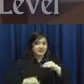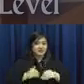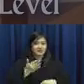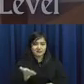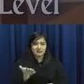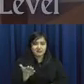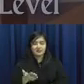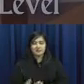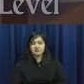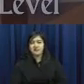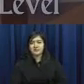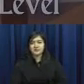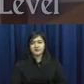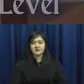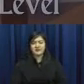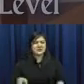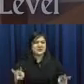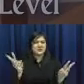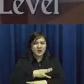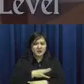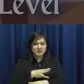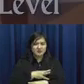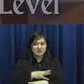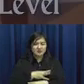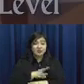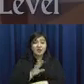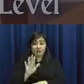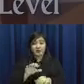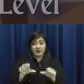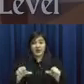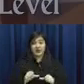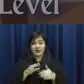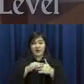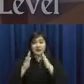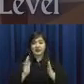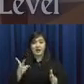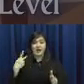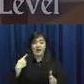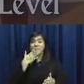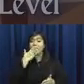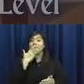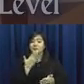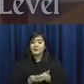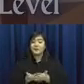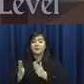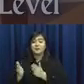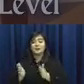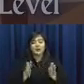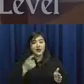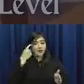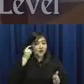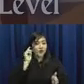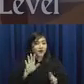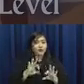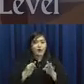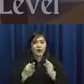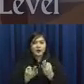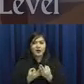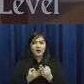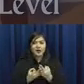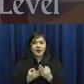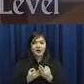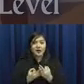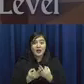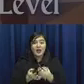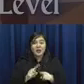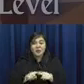pangit nito, yung area leader ay merong magandang plano para sa iyong pamilya, pero ikaw na tatay, wala ka man lang ka